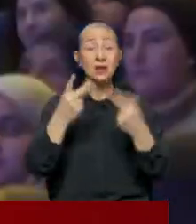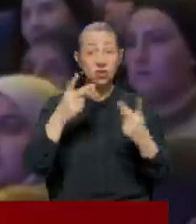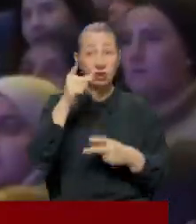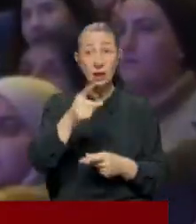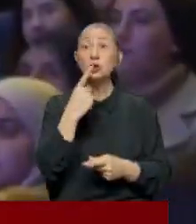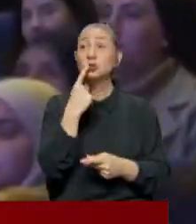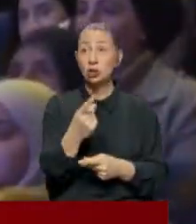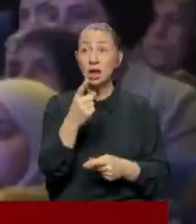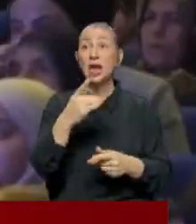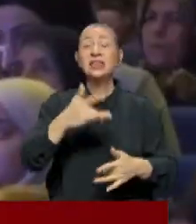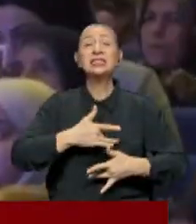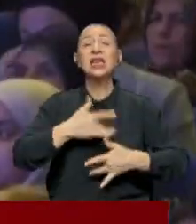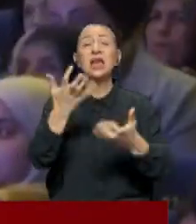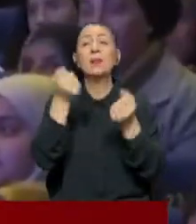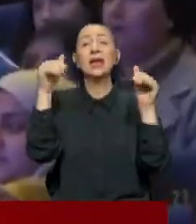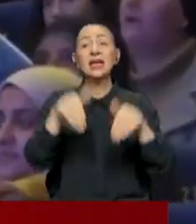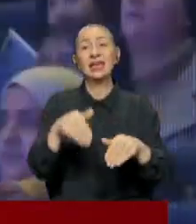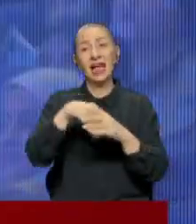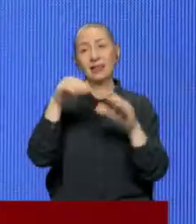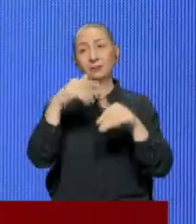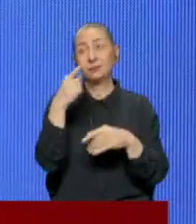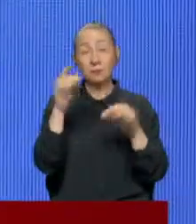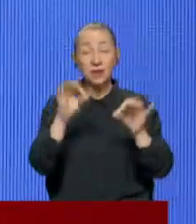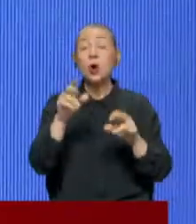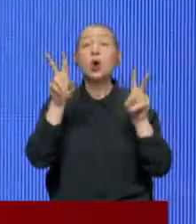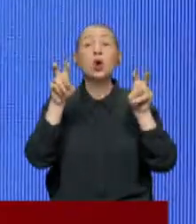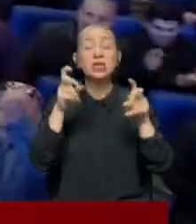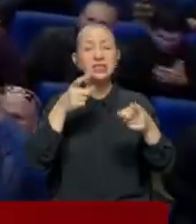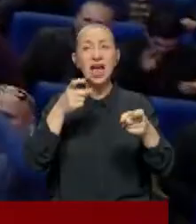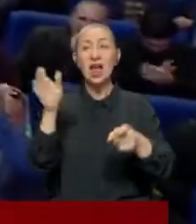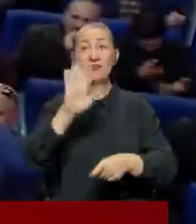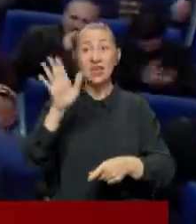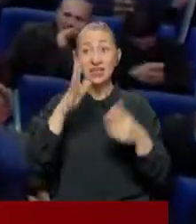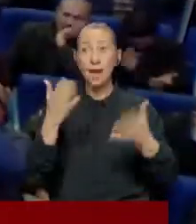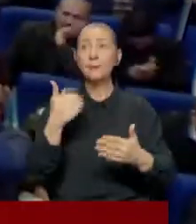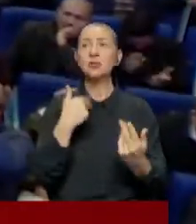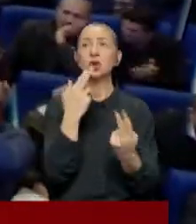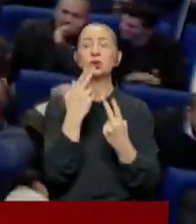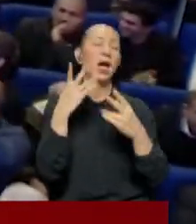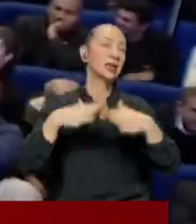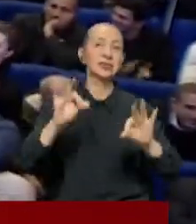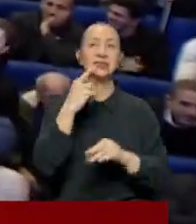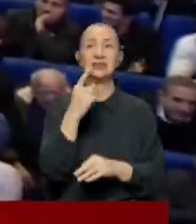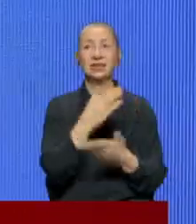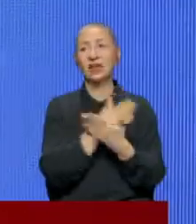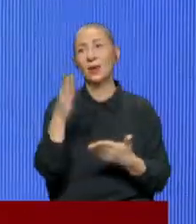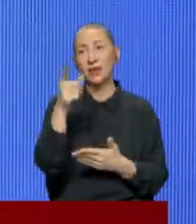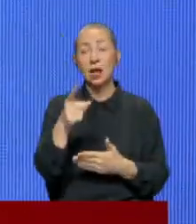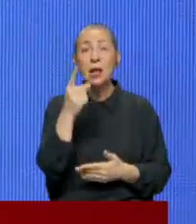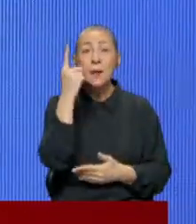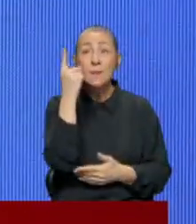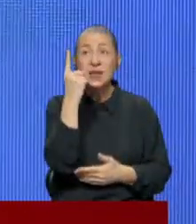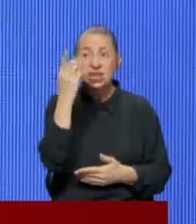mesajlar sözlerine rızanızı almaya geldim diyerek başladı. Mesele silahlara veda etmekse biz konuşmaya hazırız diyerek devam etti.